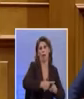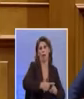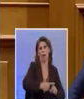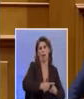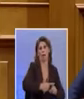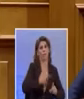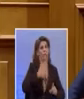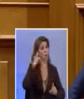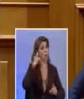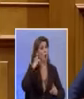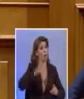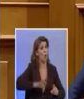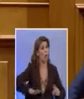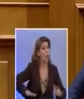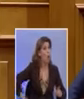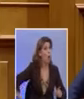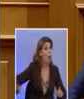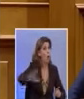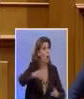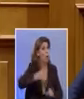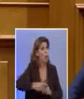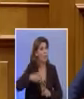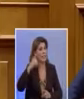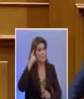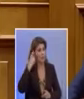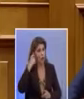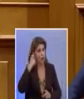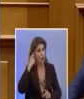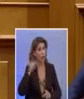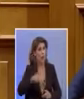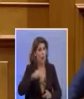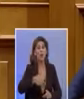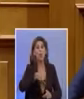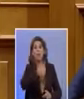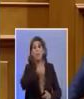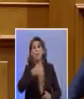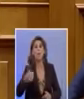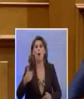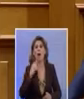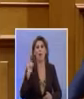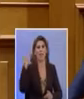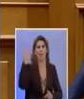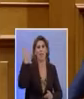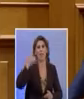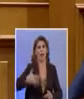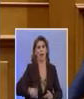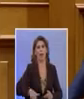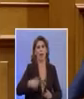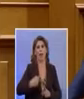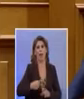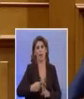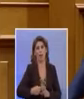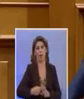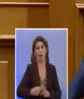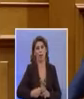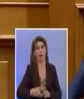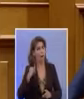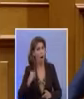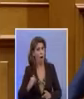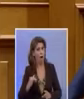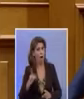νομίζω κάθε Έλληνας πολίτης γνωρίζει ότι αυτή ίσως είναι η μοναδική ευκαιρία για την πατρίδα μας. Ακόμα και